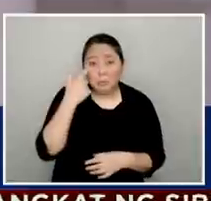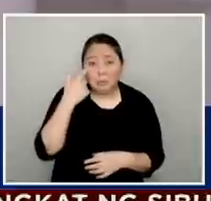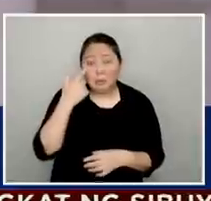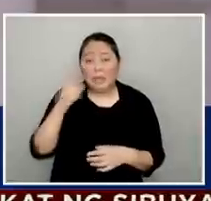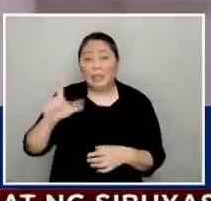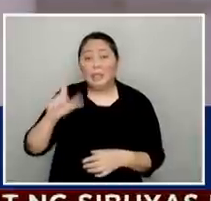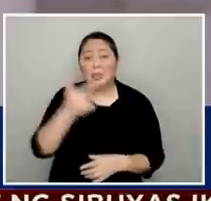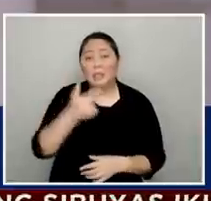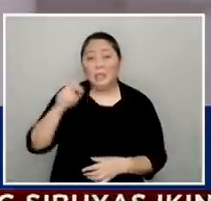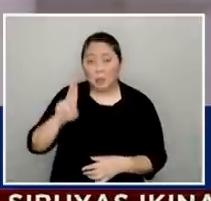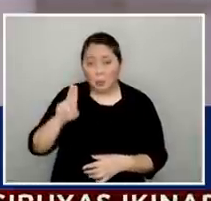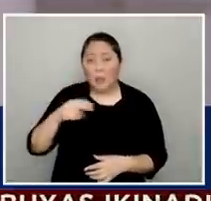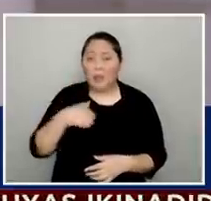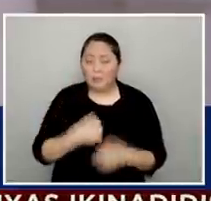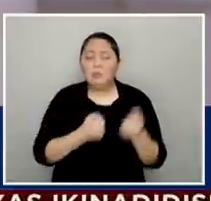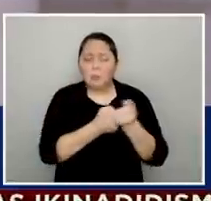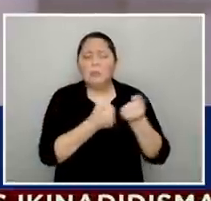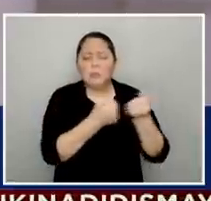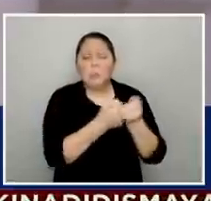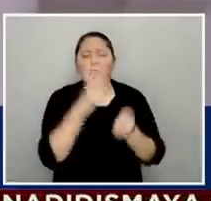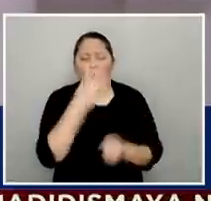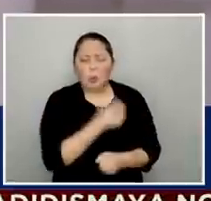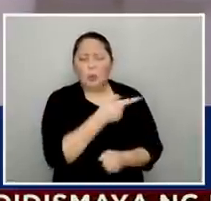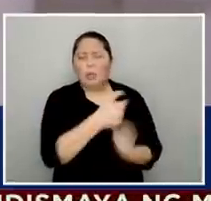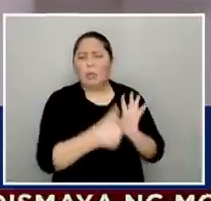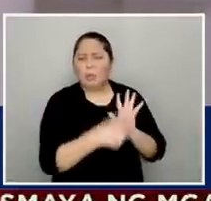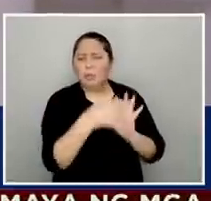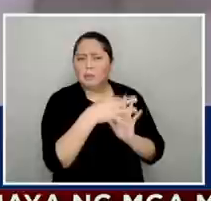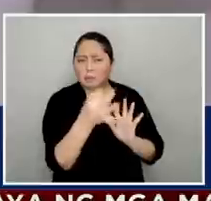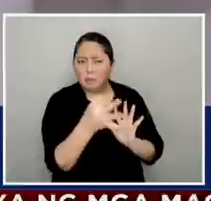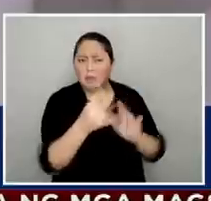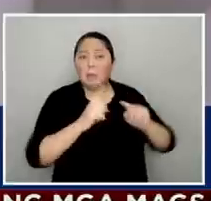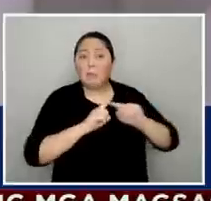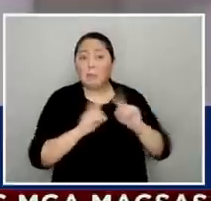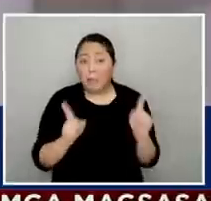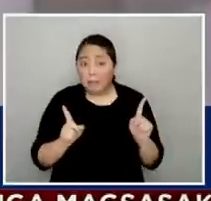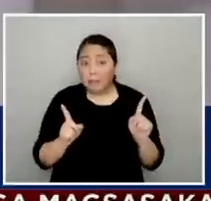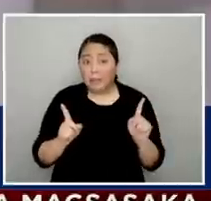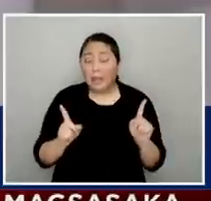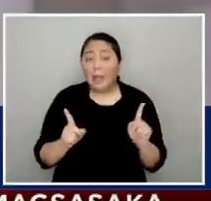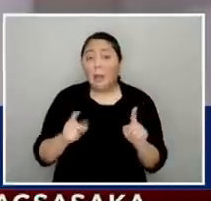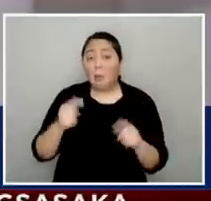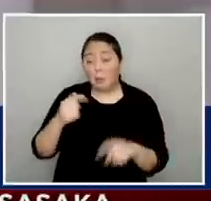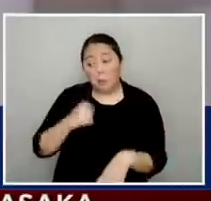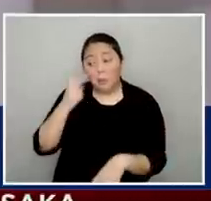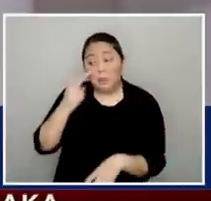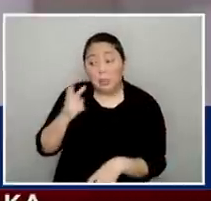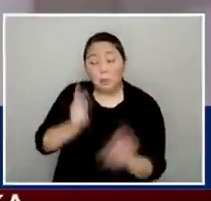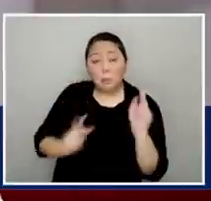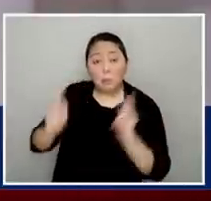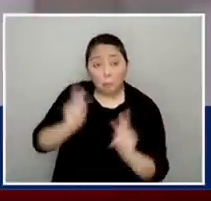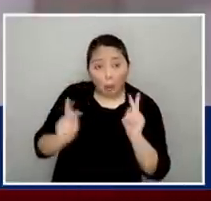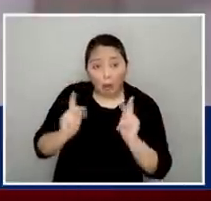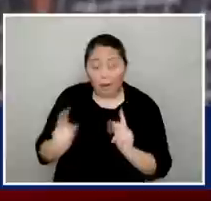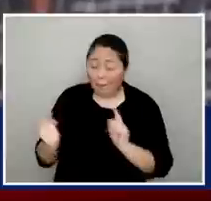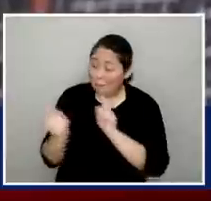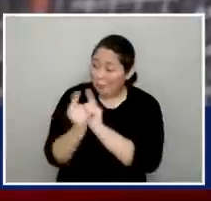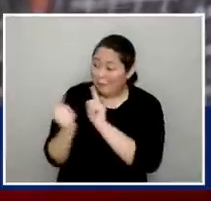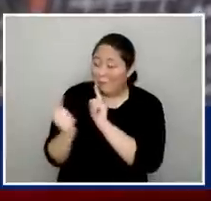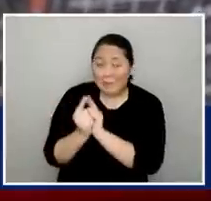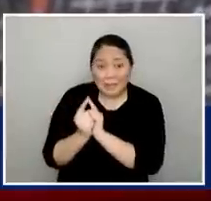na-experience namin because after all, isang boto lang naman yung governor, isang boto lang yung mayor. Ang talagang boto nang gagaling sa